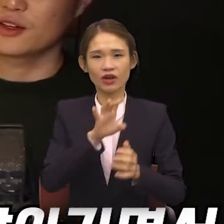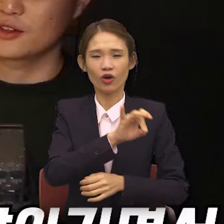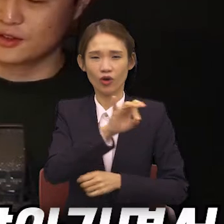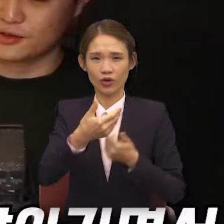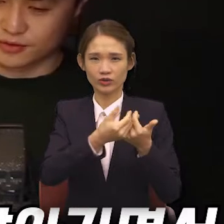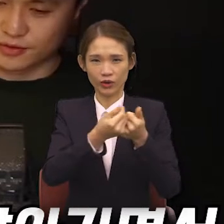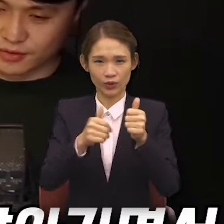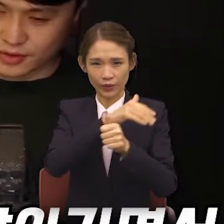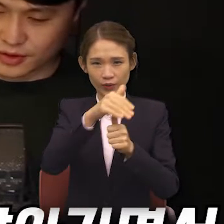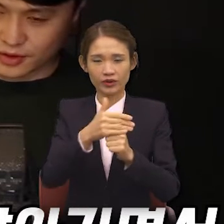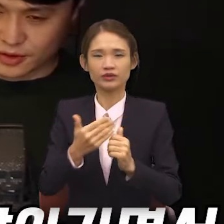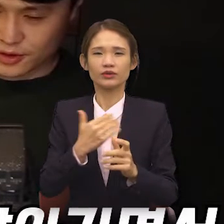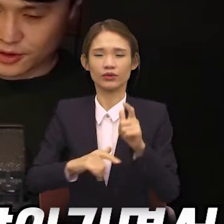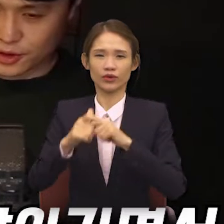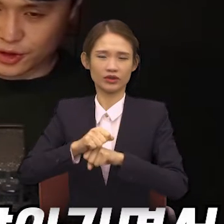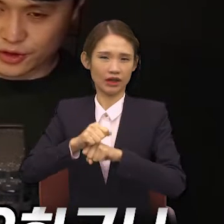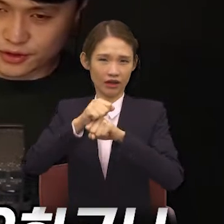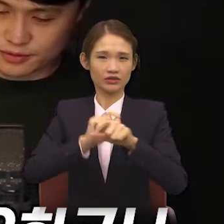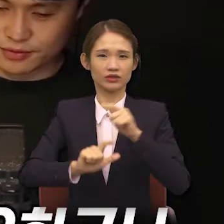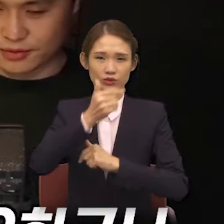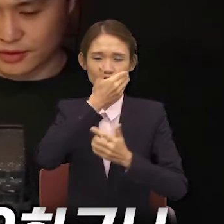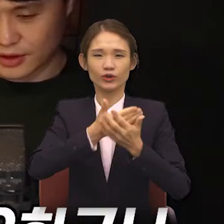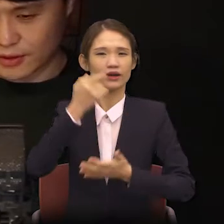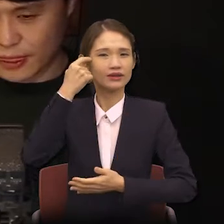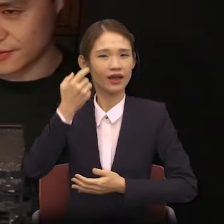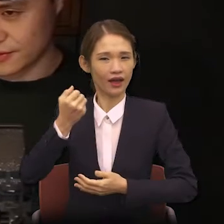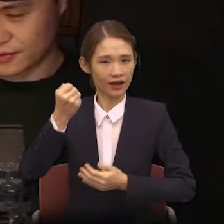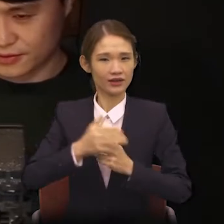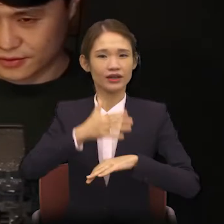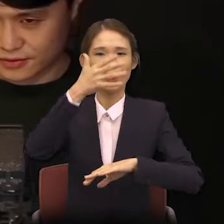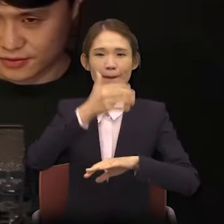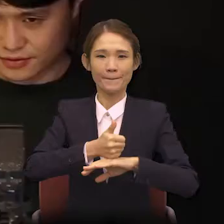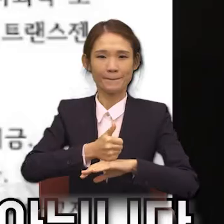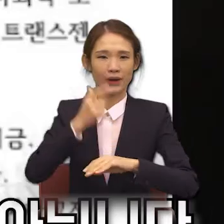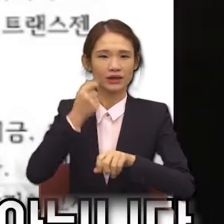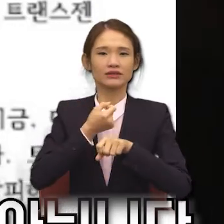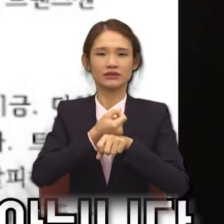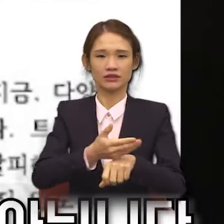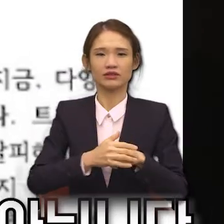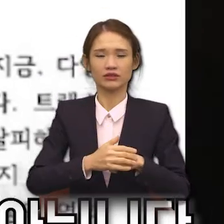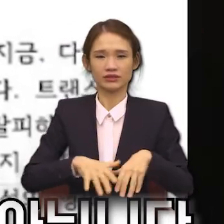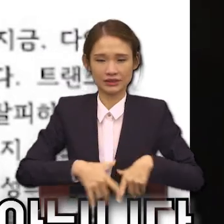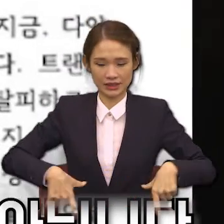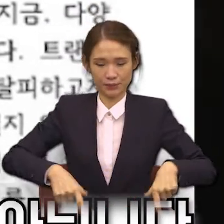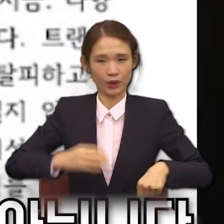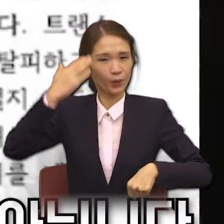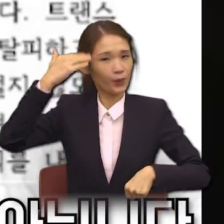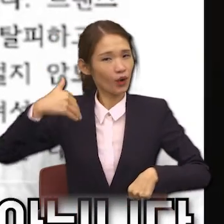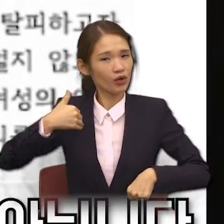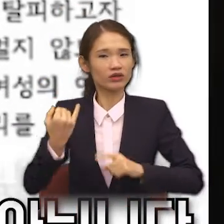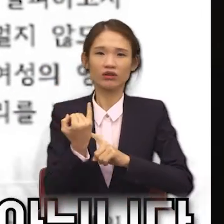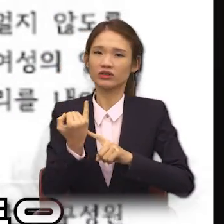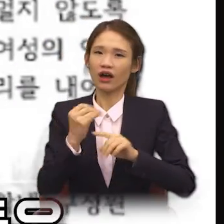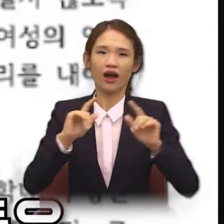네. 감수성들을 올려놓는 게 되게 중요하구나 그러게요. 생각이 들었으면서 네. 마지막 말을 제가 전해드리겠습니다. 치마 입고 머리를 기른다고 여자가 되는